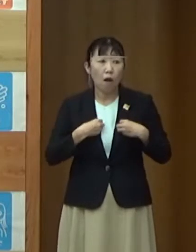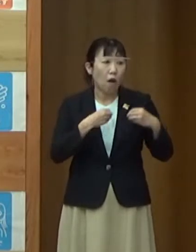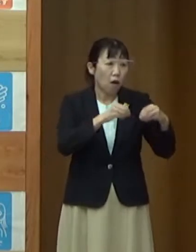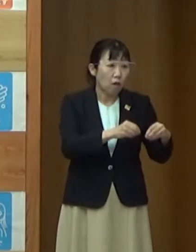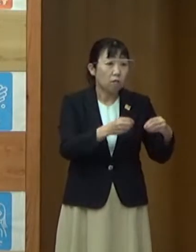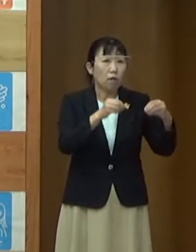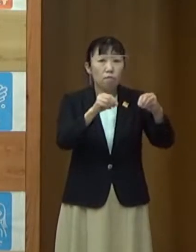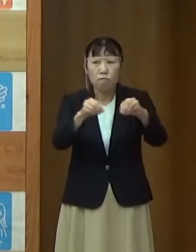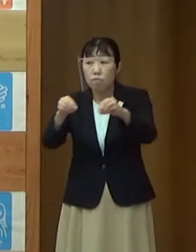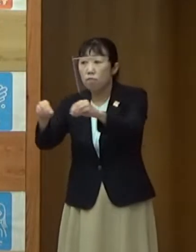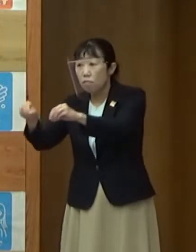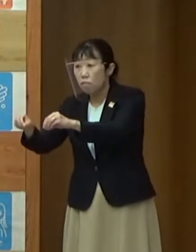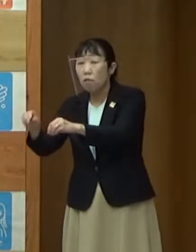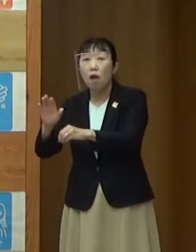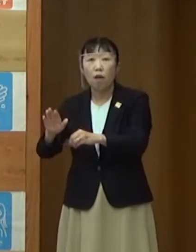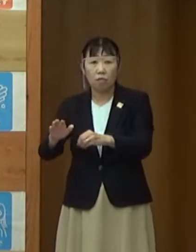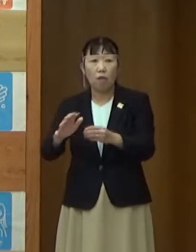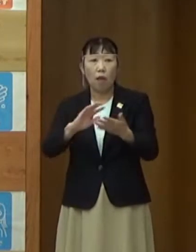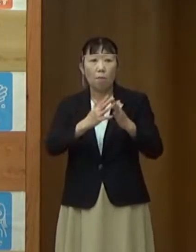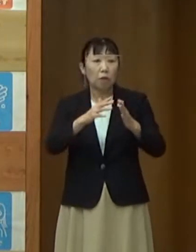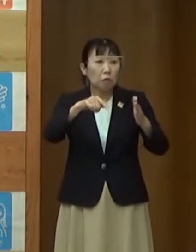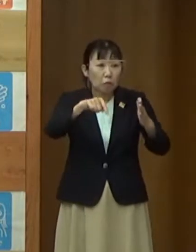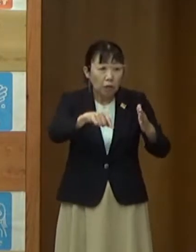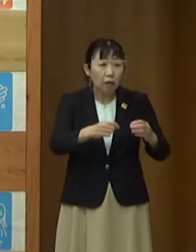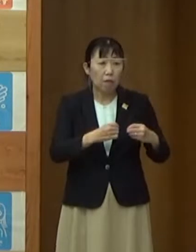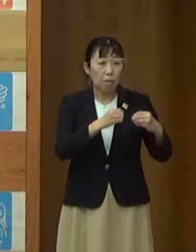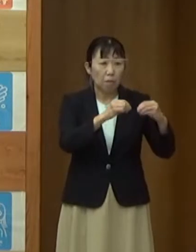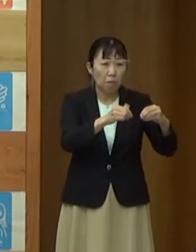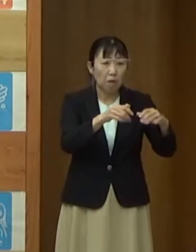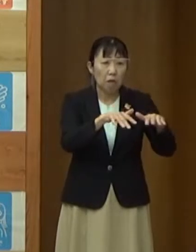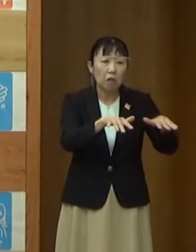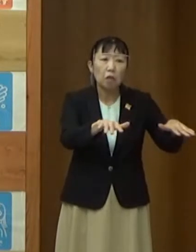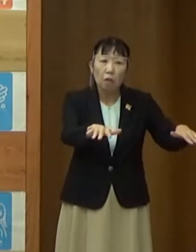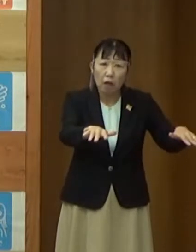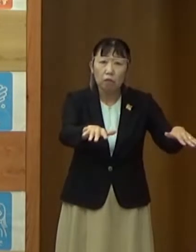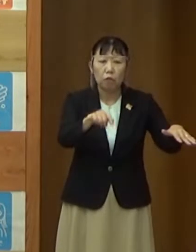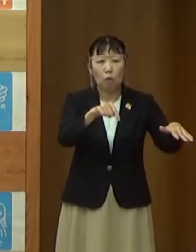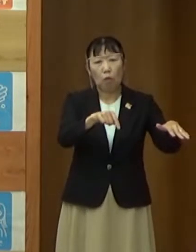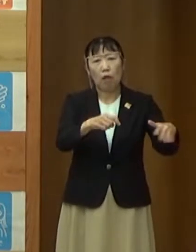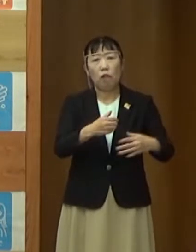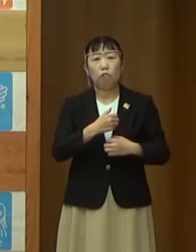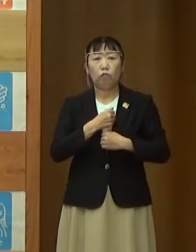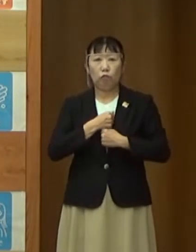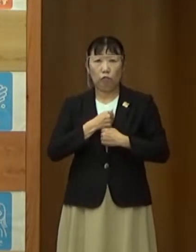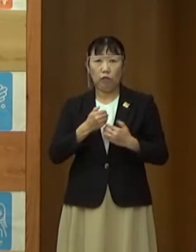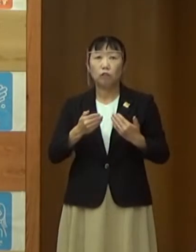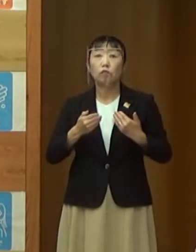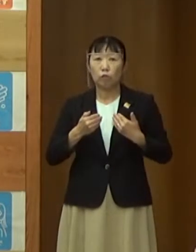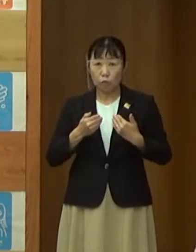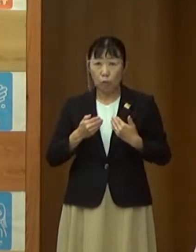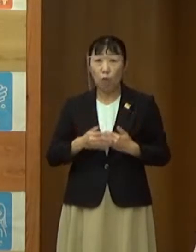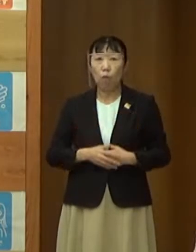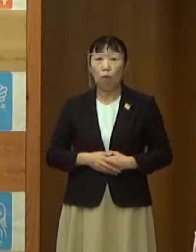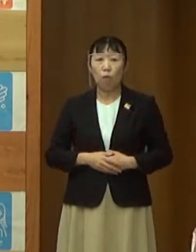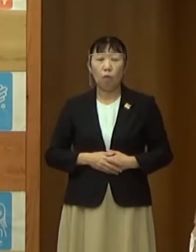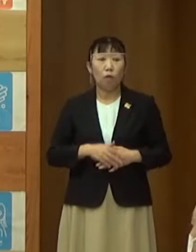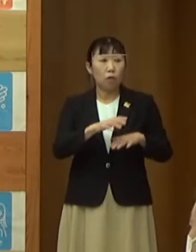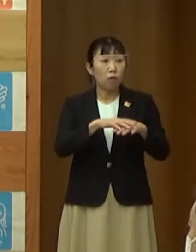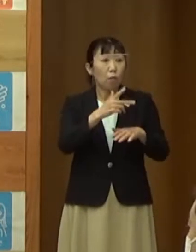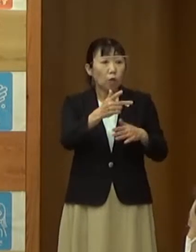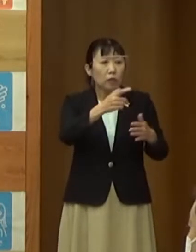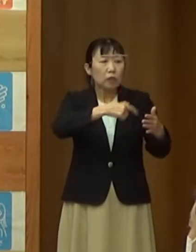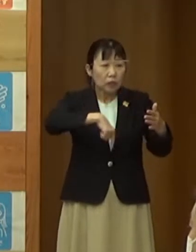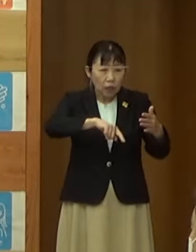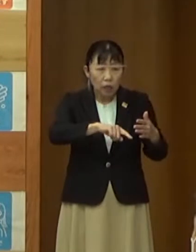が起き、市中での感染が広がりつつあることに注意が必要であります。札幌市内におい